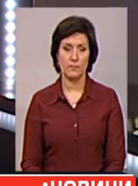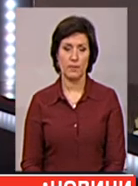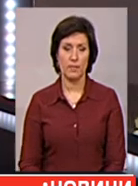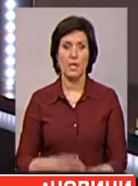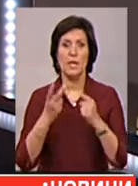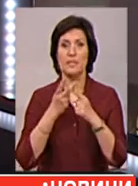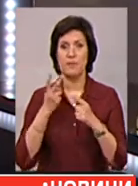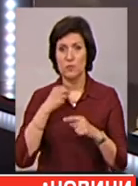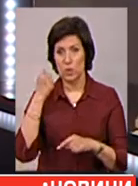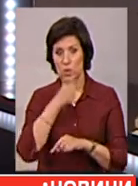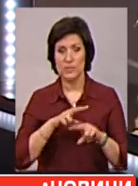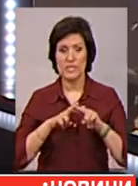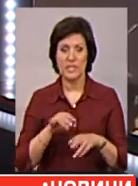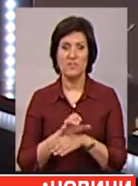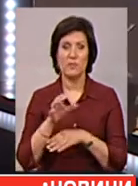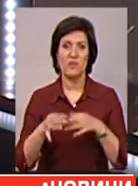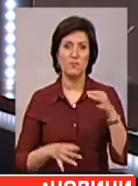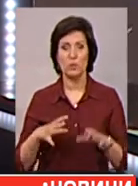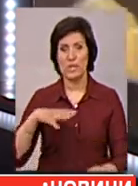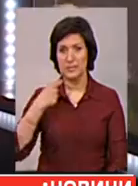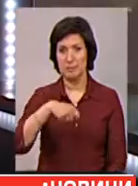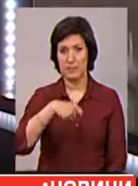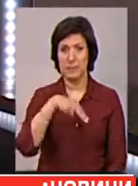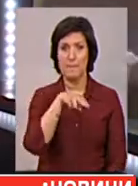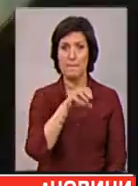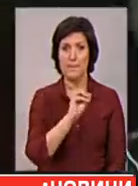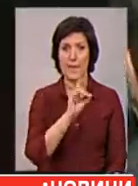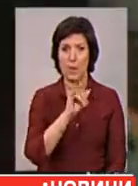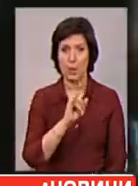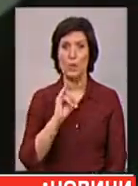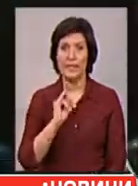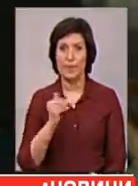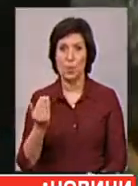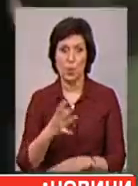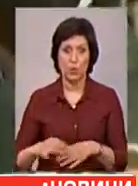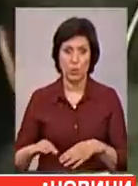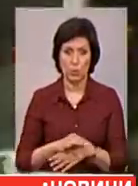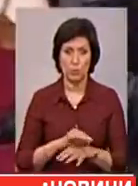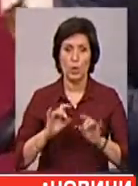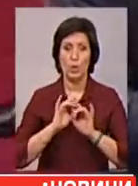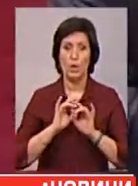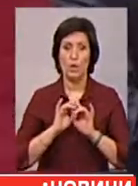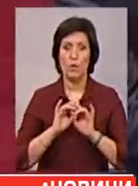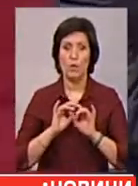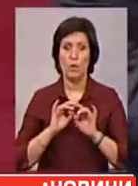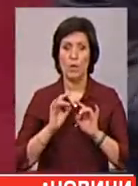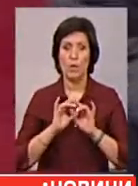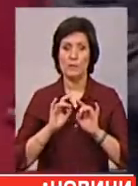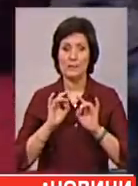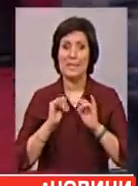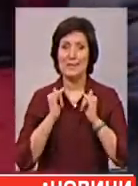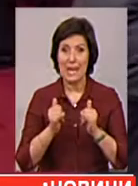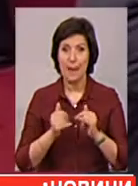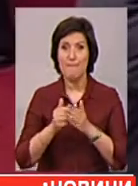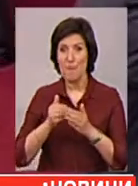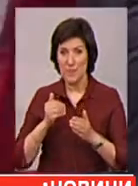На півтора року за грати відправив суд екс-президента Перу та його дружину. Ув'язнення попереднє на час розслідування.